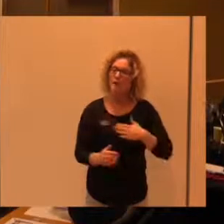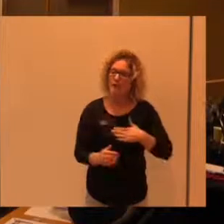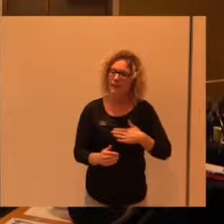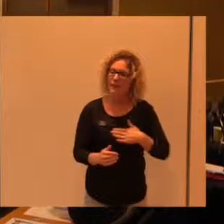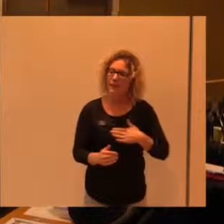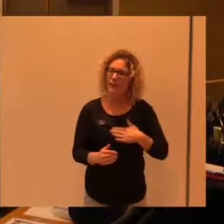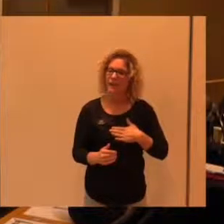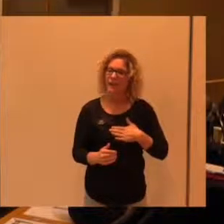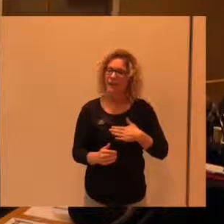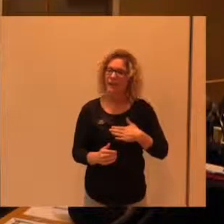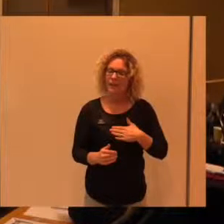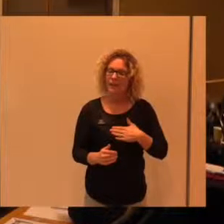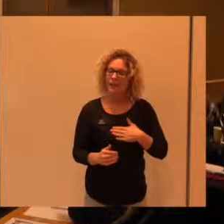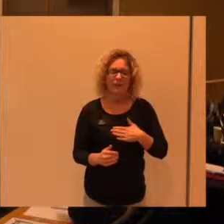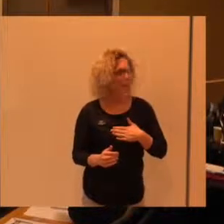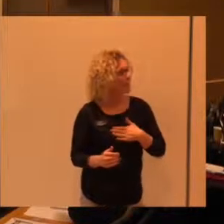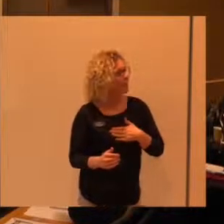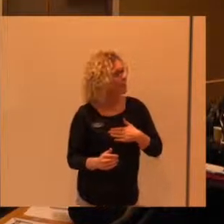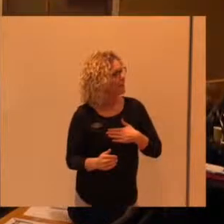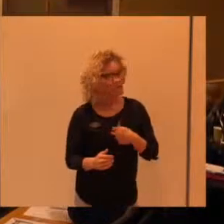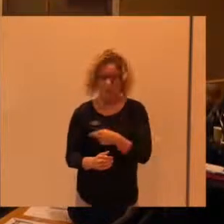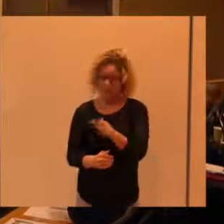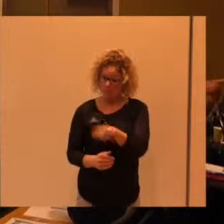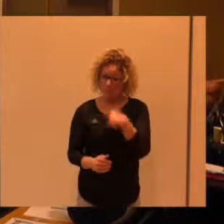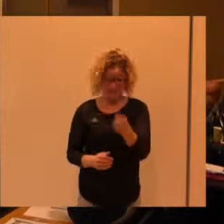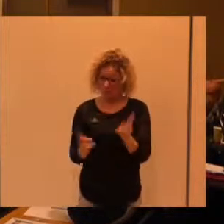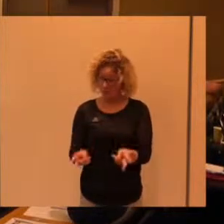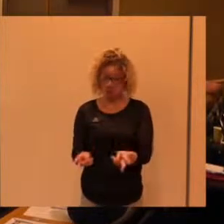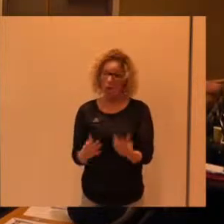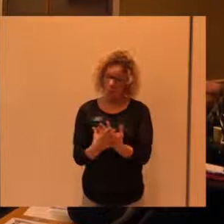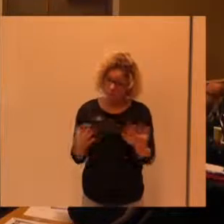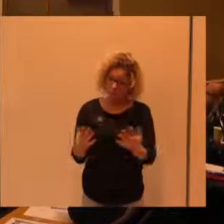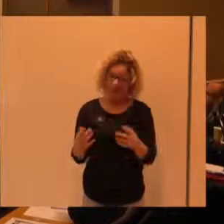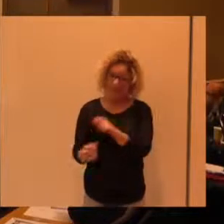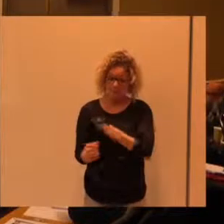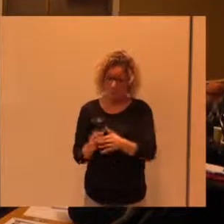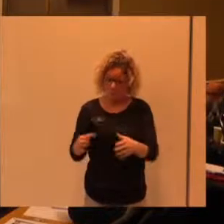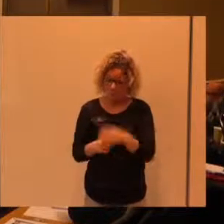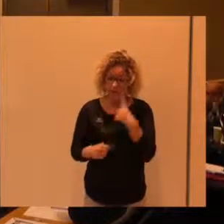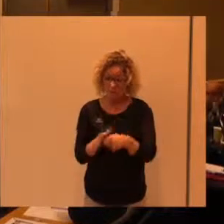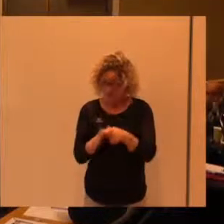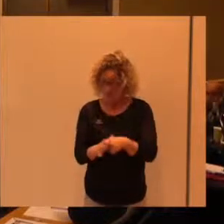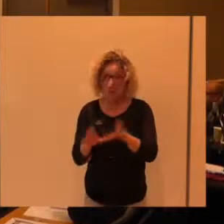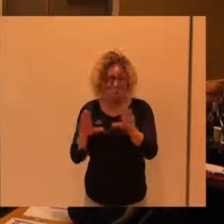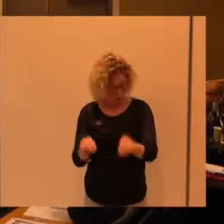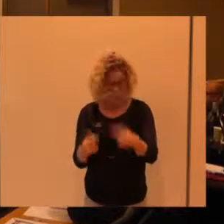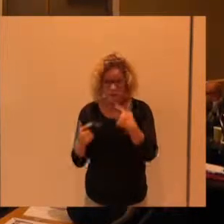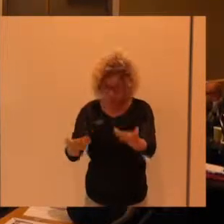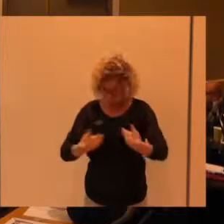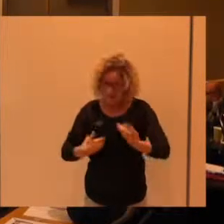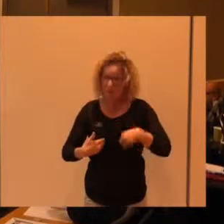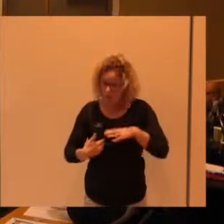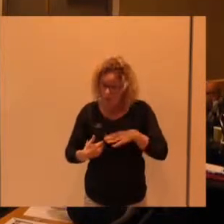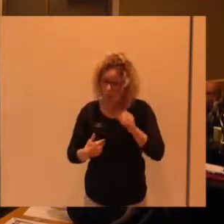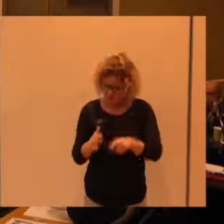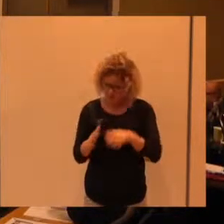bara text. Men det är inte vad de här personerna säger. Och flera personer i den grupp jag jobbar med, de säger att film är bra.